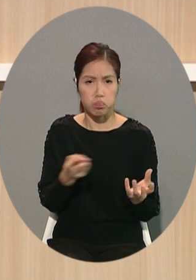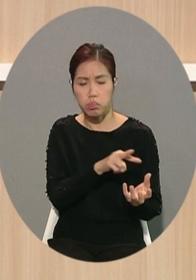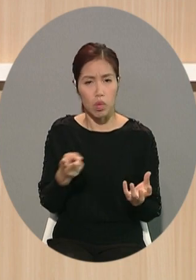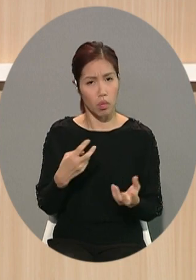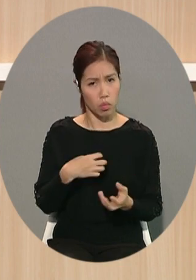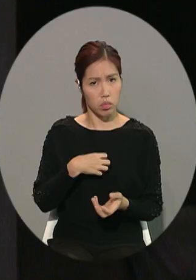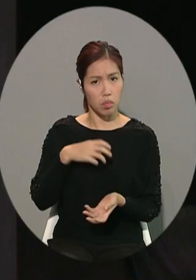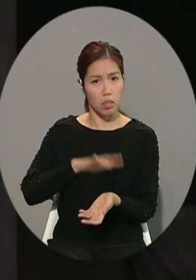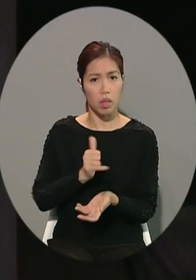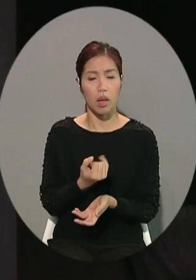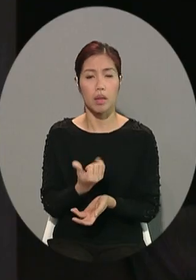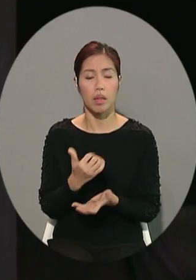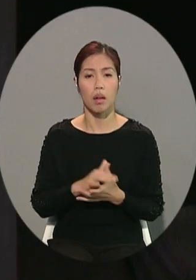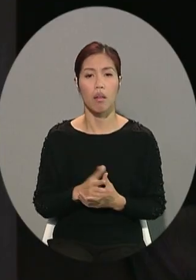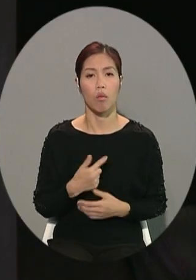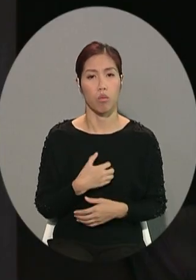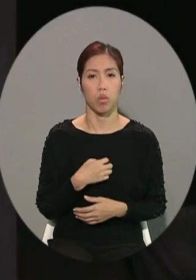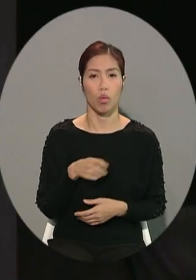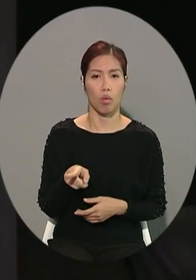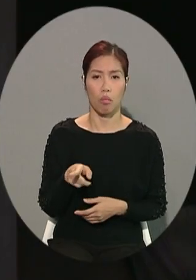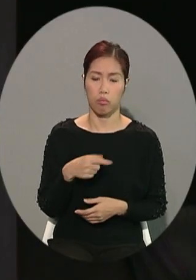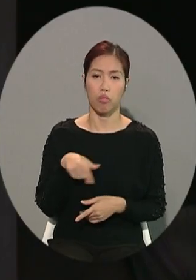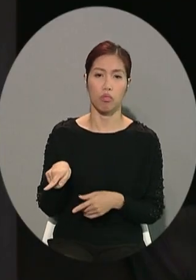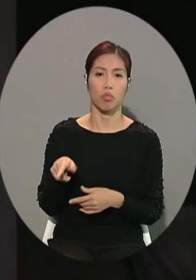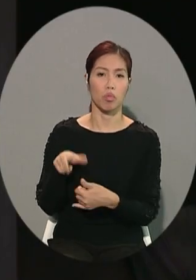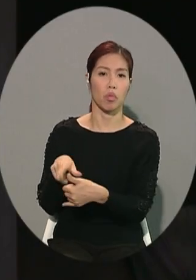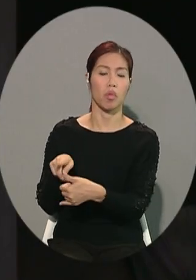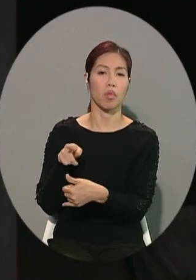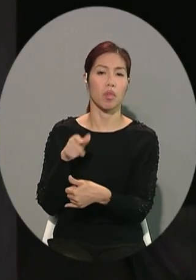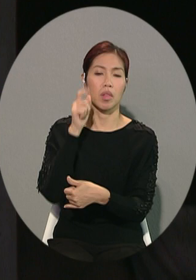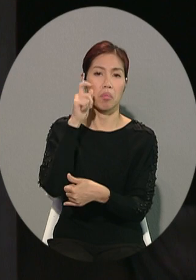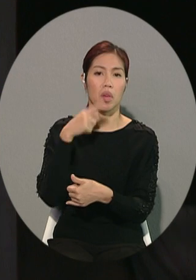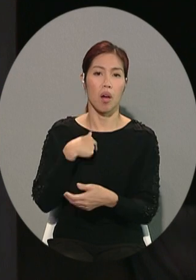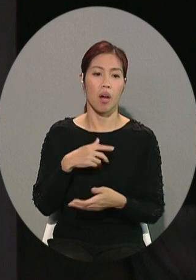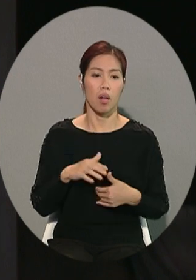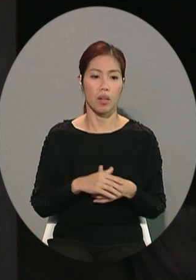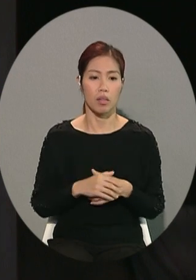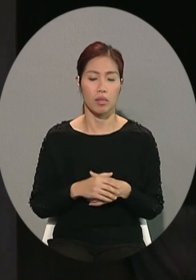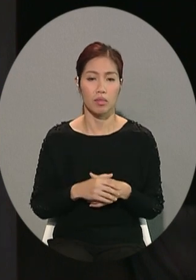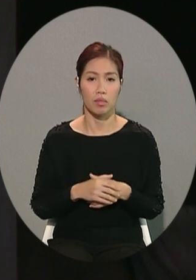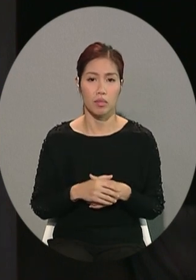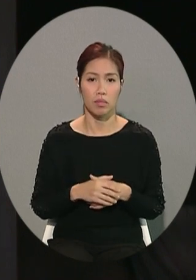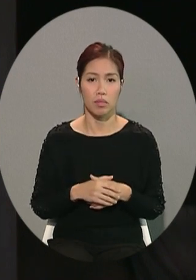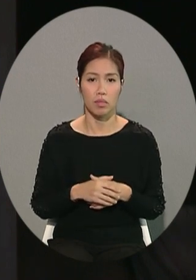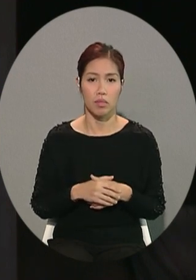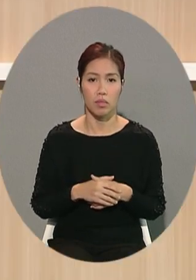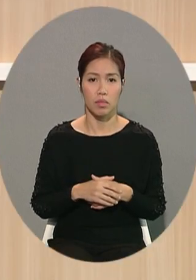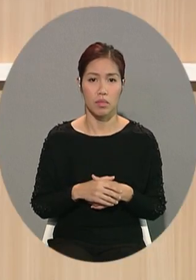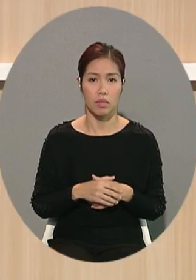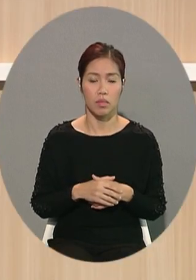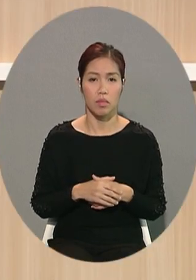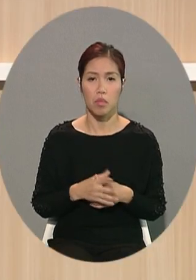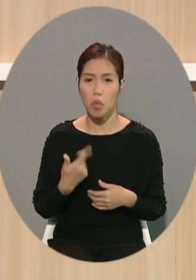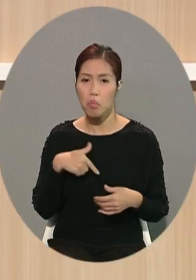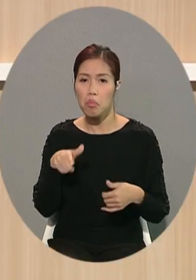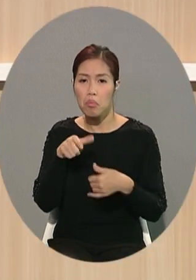問題來的？ 認為這個問題，我認為是他的特色，只是沒有是問題，問題是剛剛你說的。 這個特色有什麼